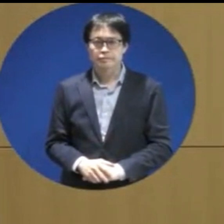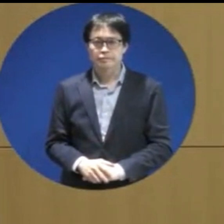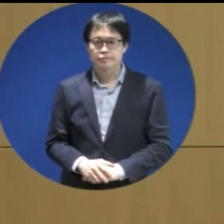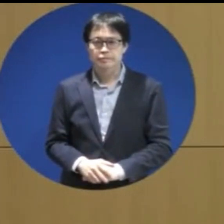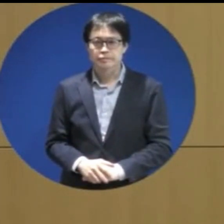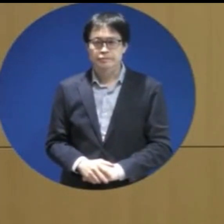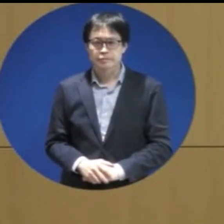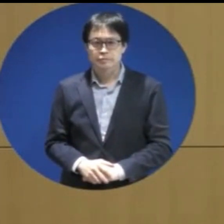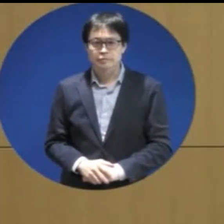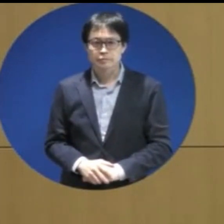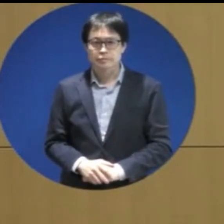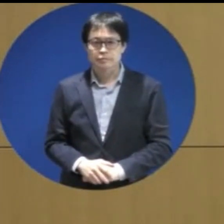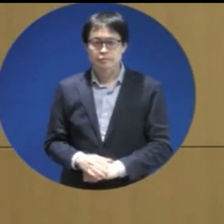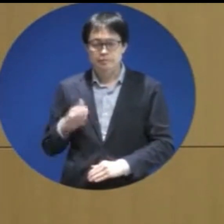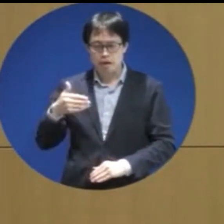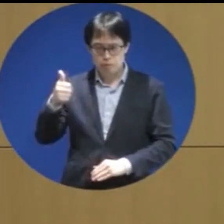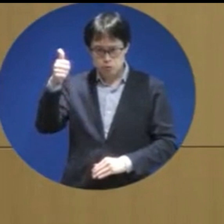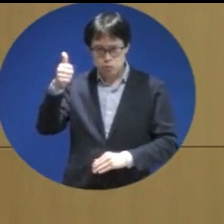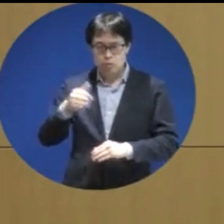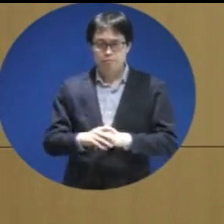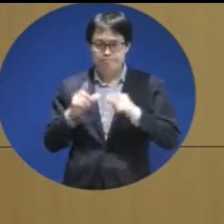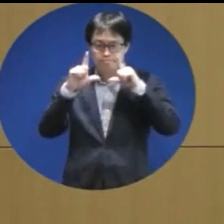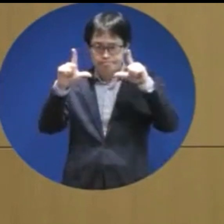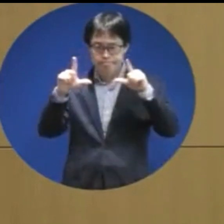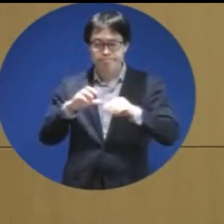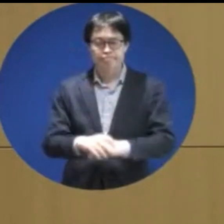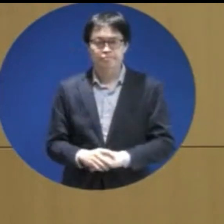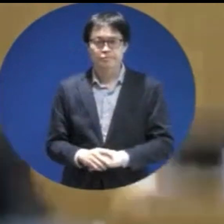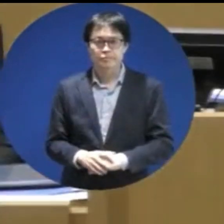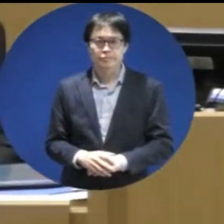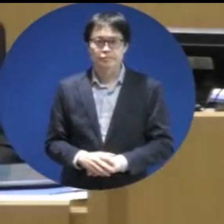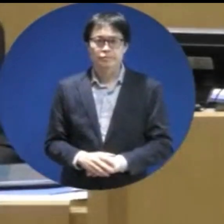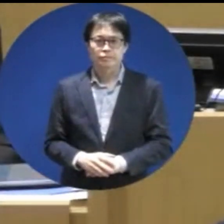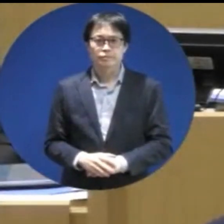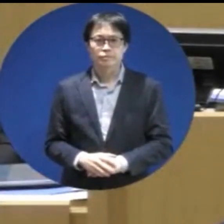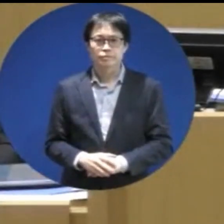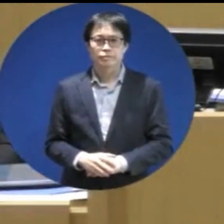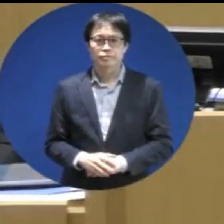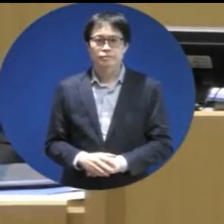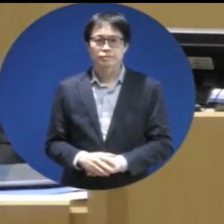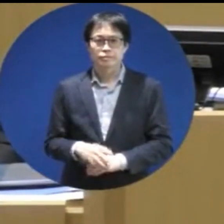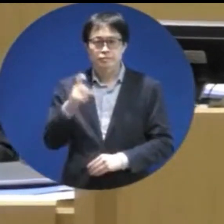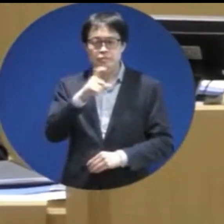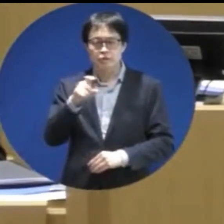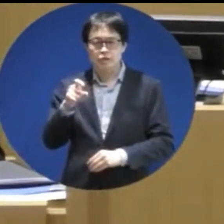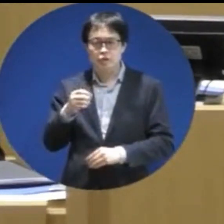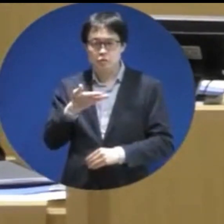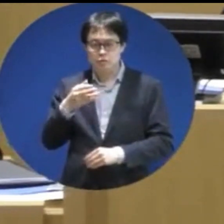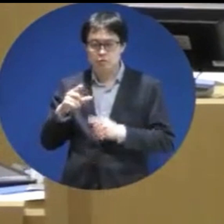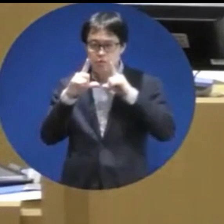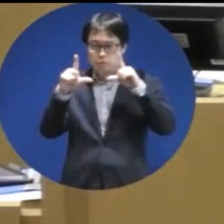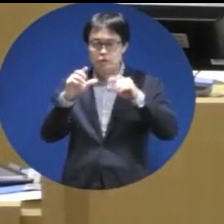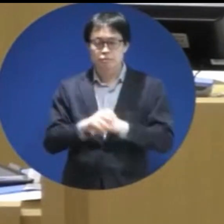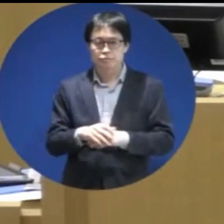長谷部区長。 桑水議員の再三質問にお答えします